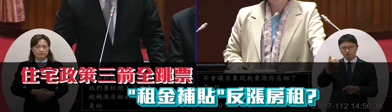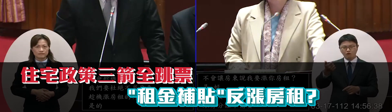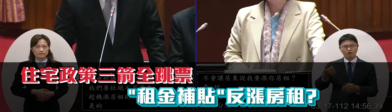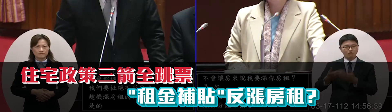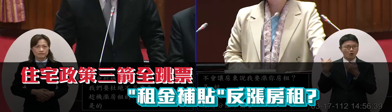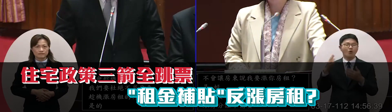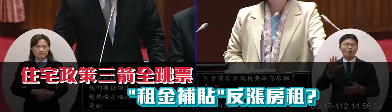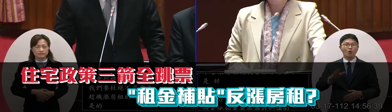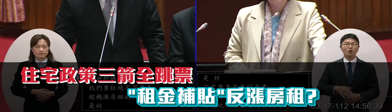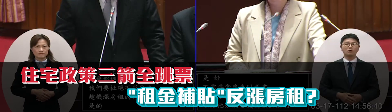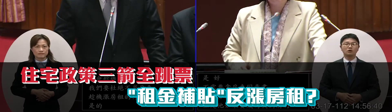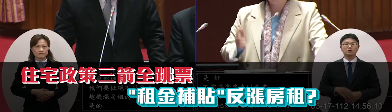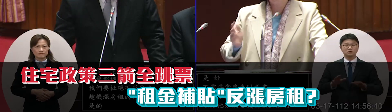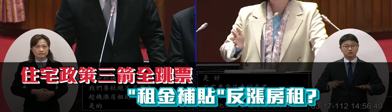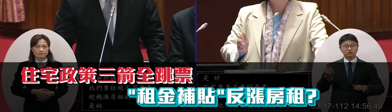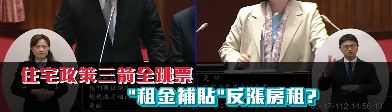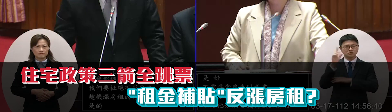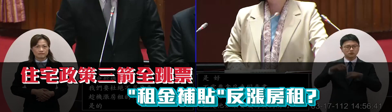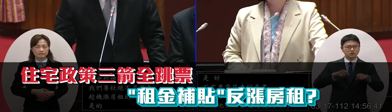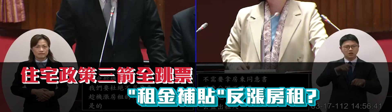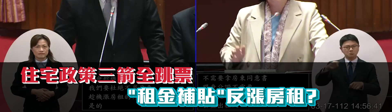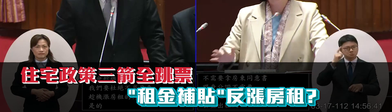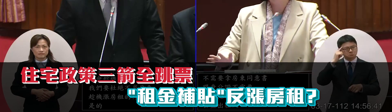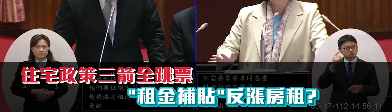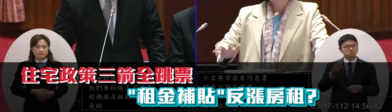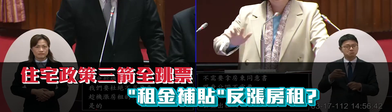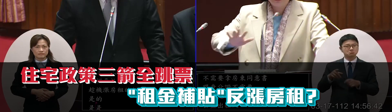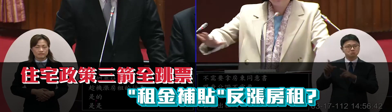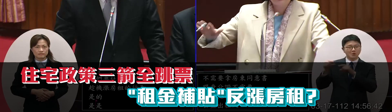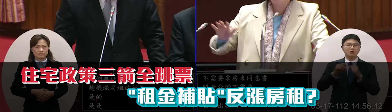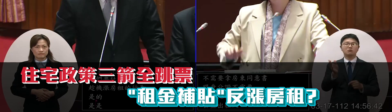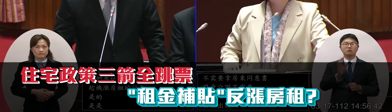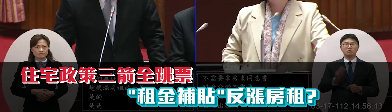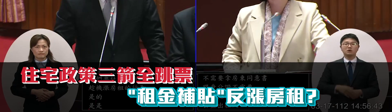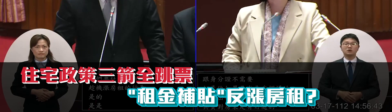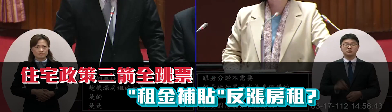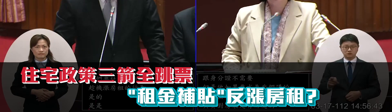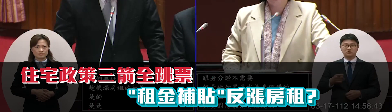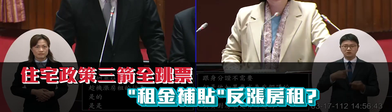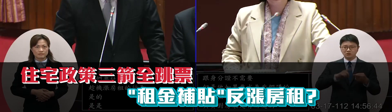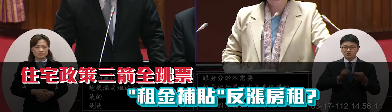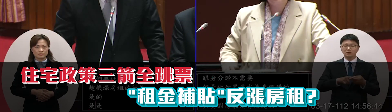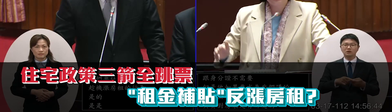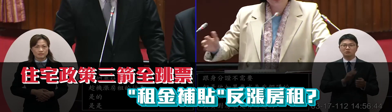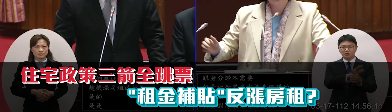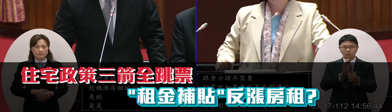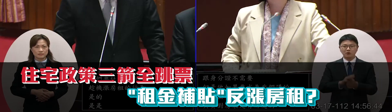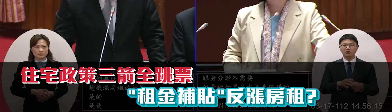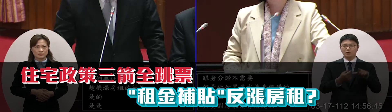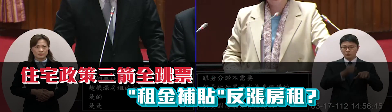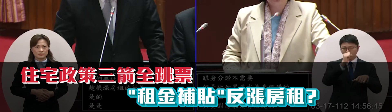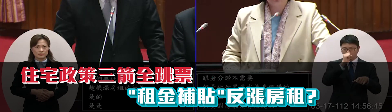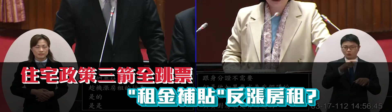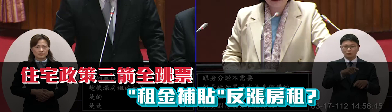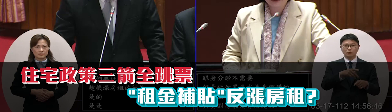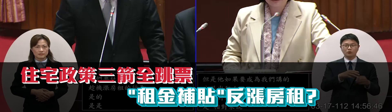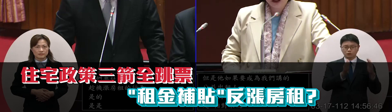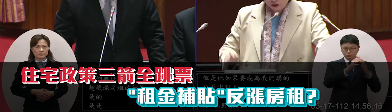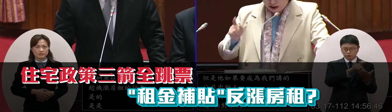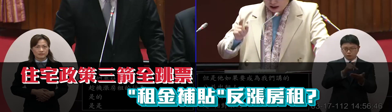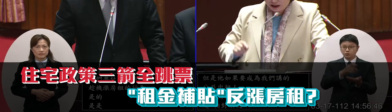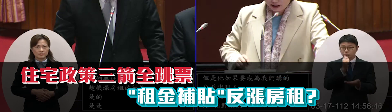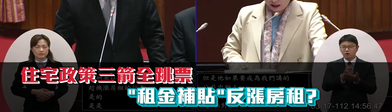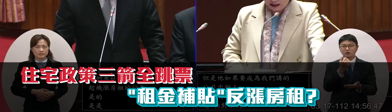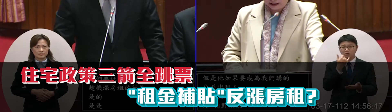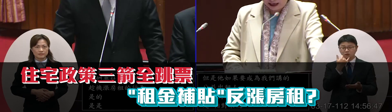对我们的政策基本上不买单，没有进入你们讲的好的，然后让他是公益性的方式来让更多弱势可以租到房